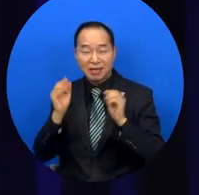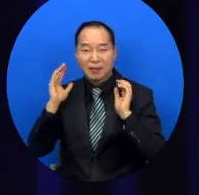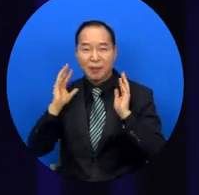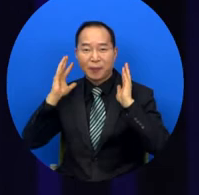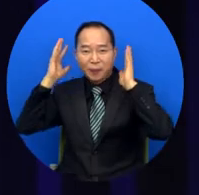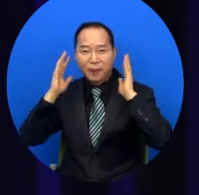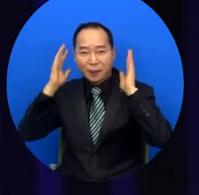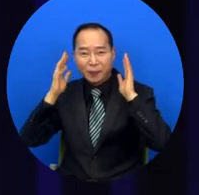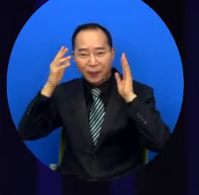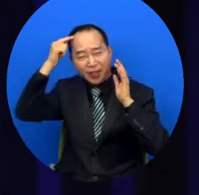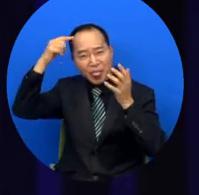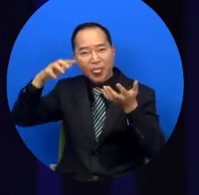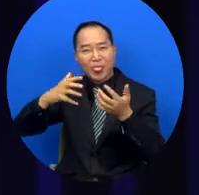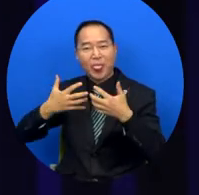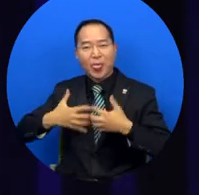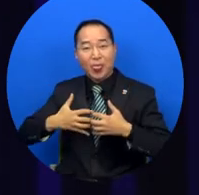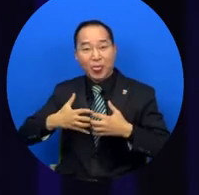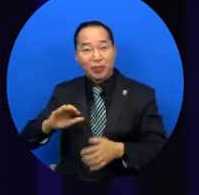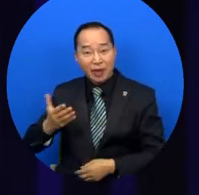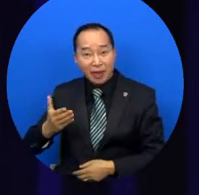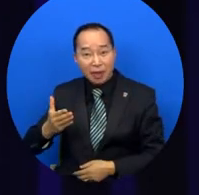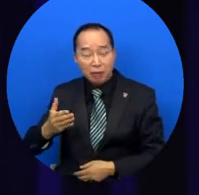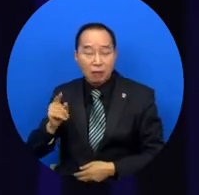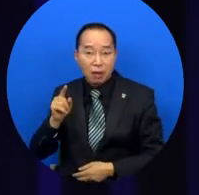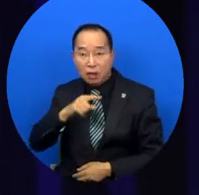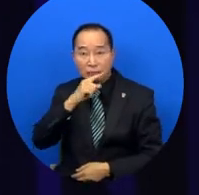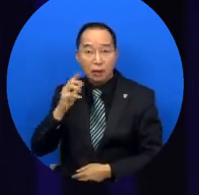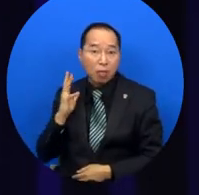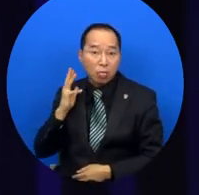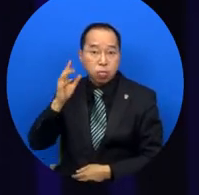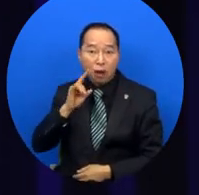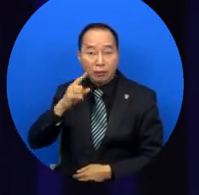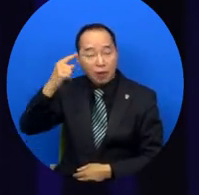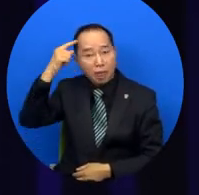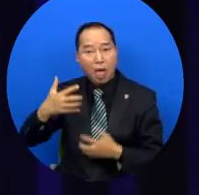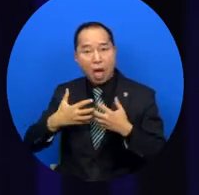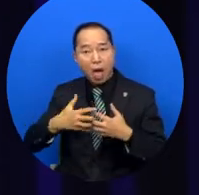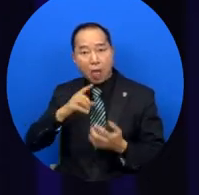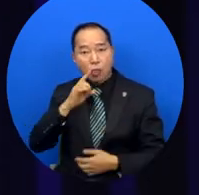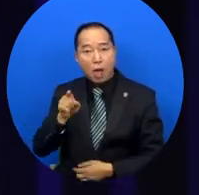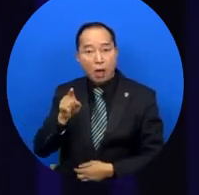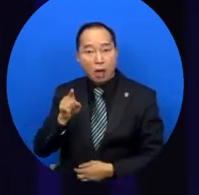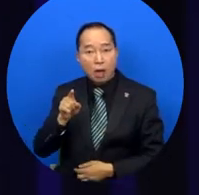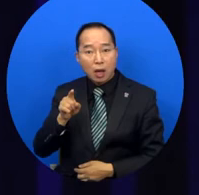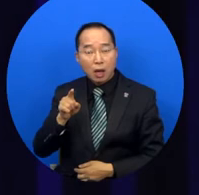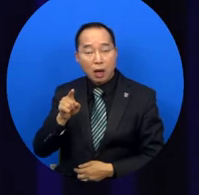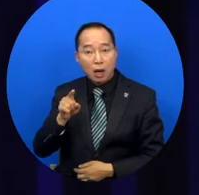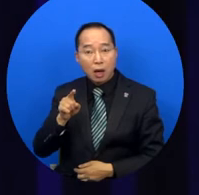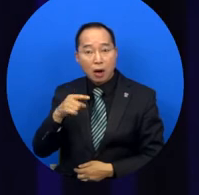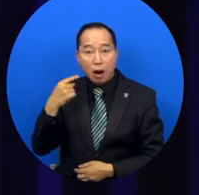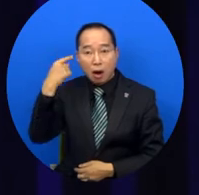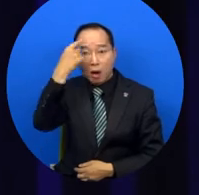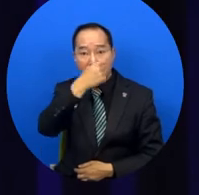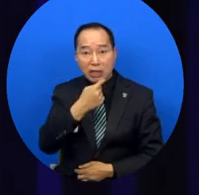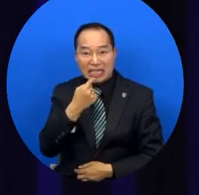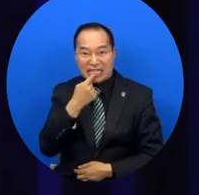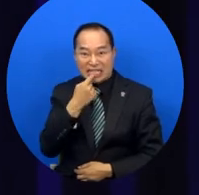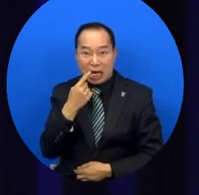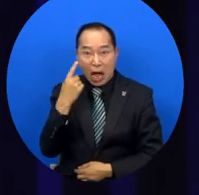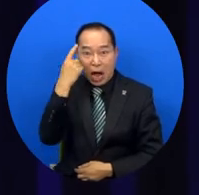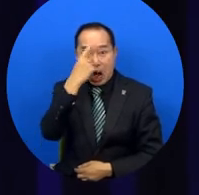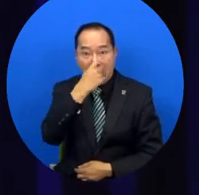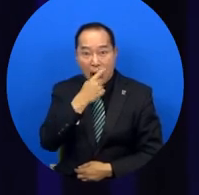퐁퐁퐁 머리에다가 혈을 줘야 되거든. 근데 나는 그것이 잘 안 됐던 거예요. 그러면 머리가 혈이 안 오는 거예요, 별로.